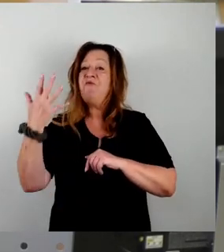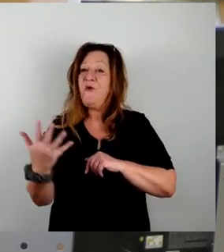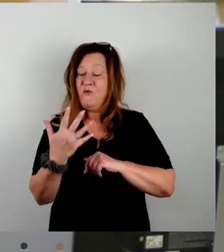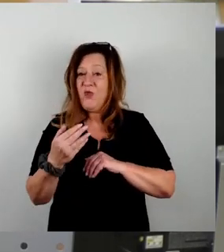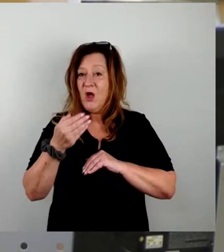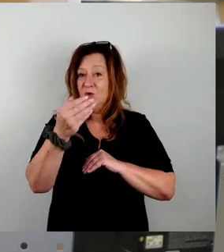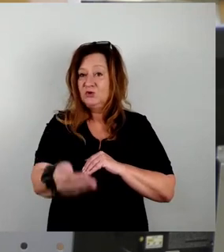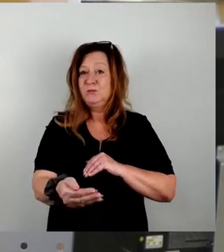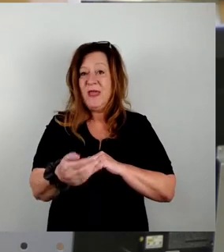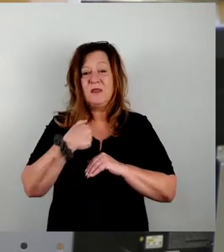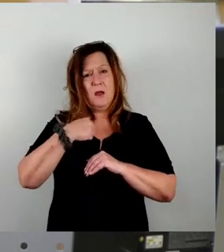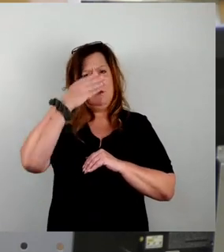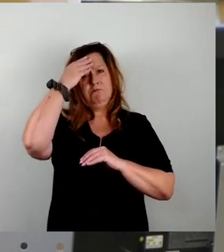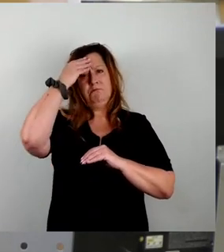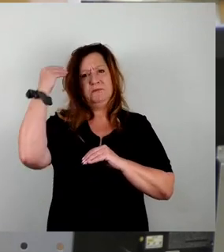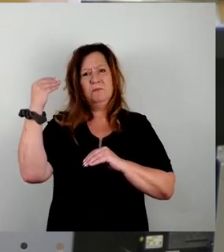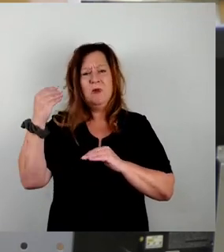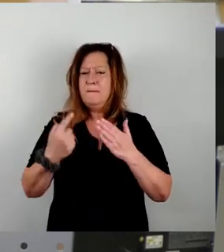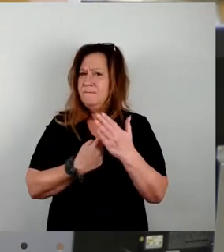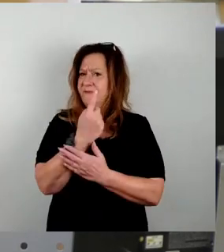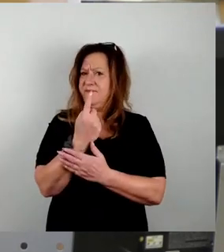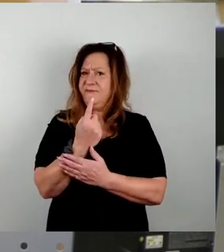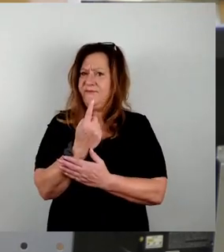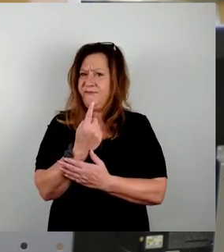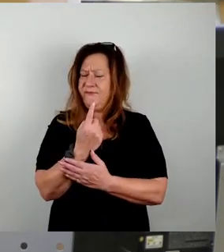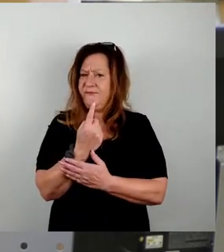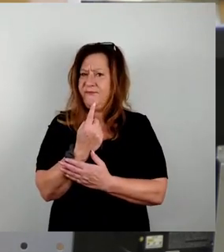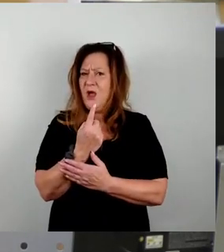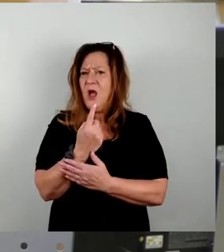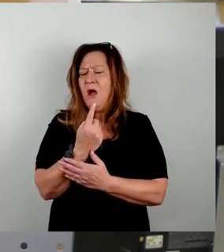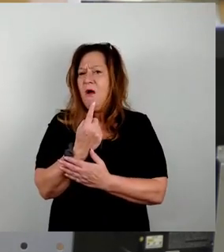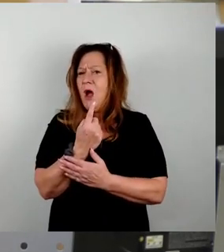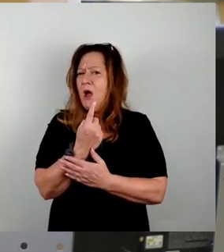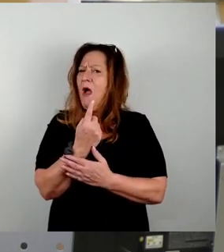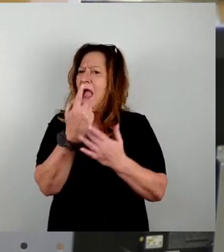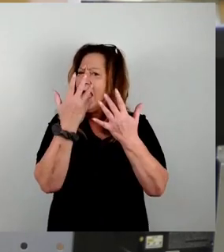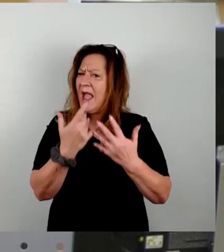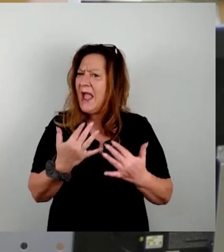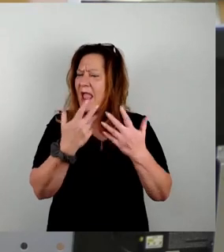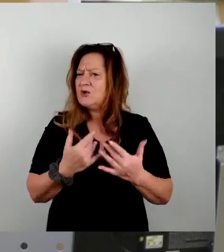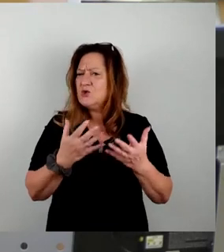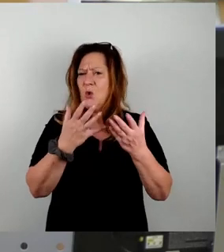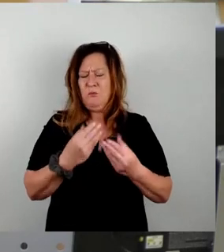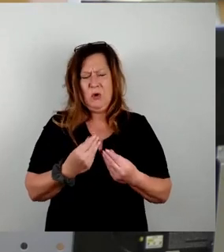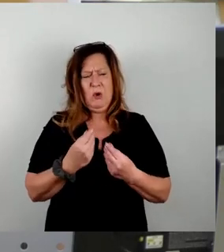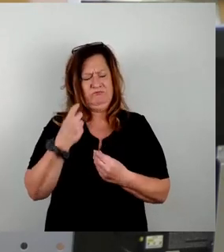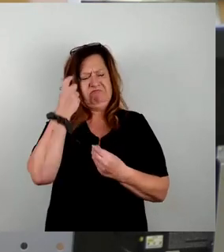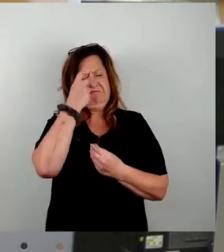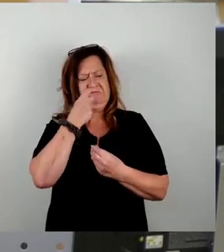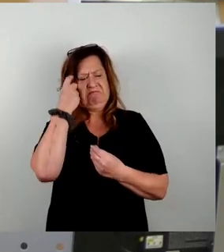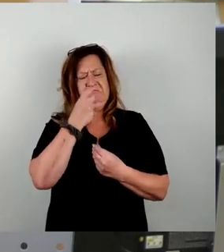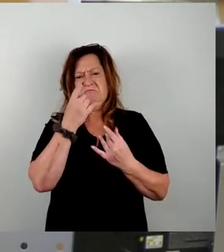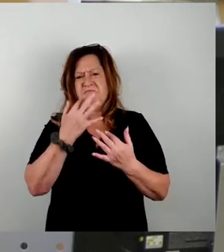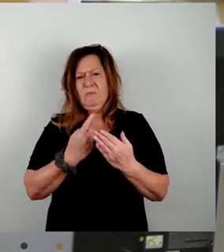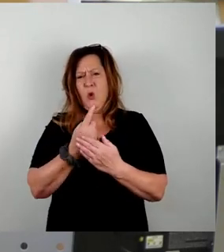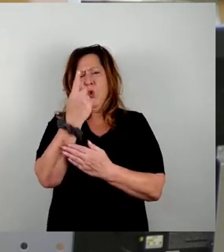wieder vergessen, als ich auf einmal eine Rechnung bekam, die ungewöhnlich hoch war. Mit der Behauptung, ich